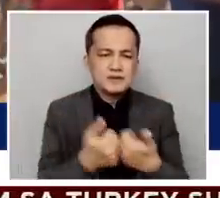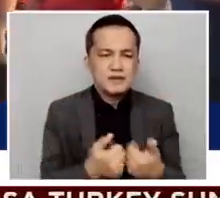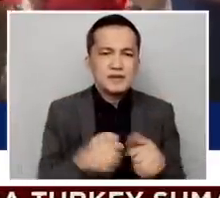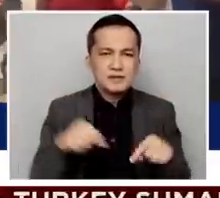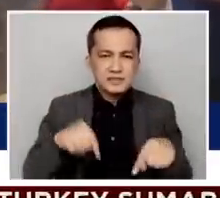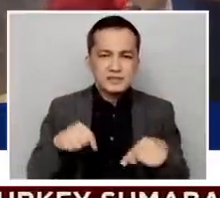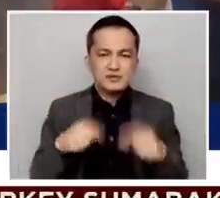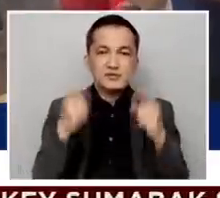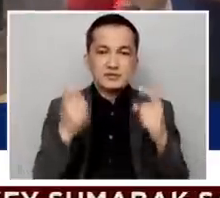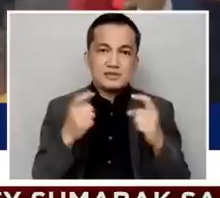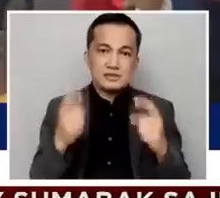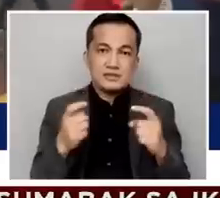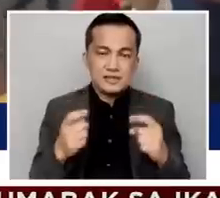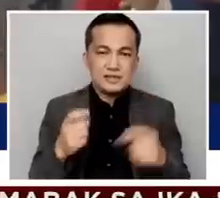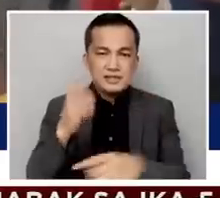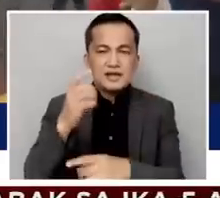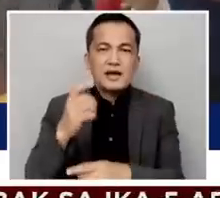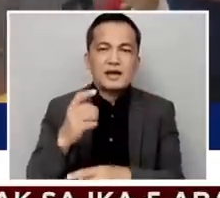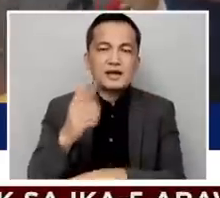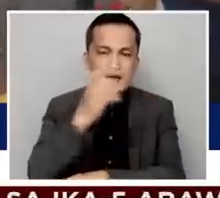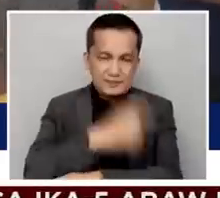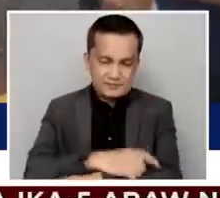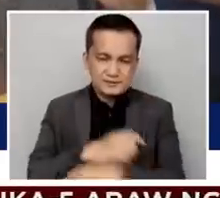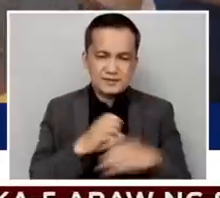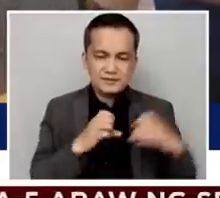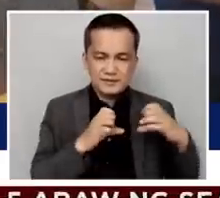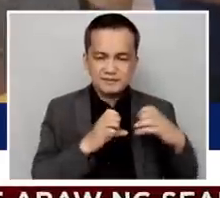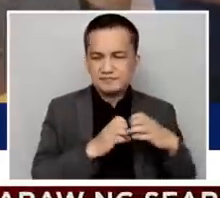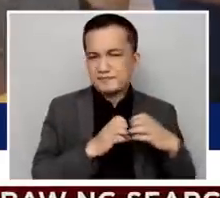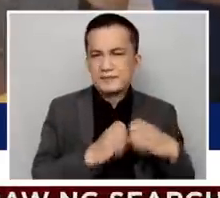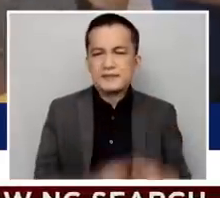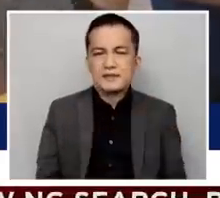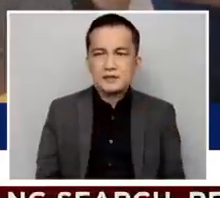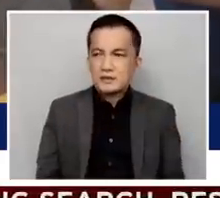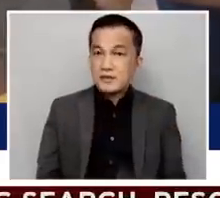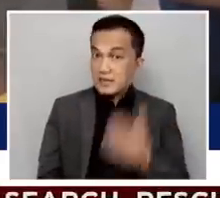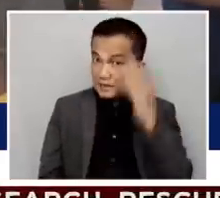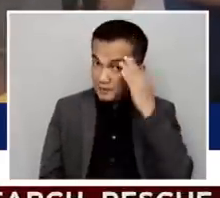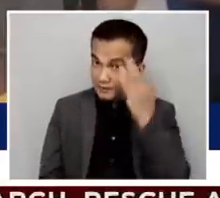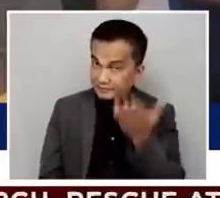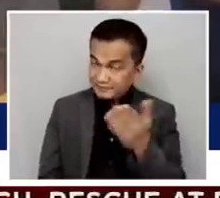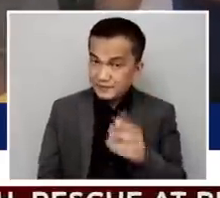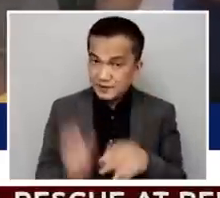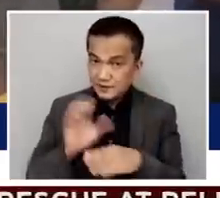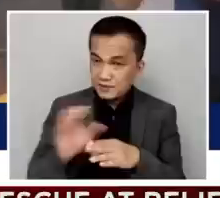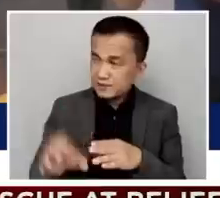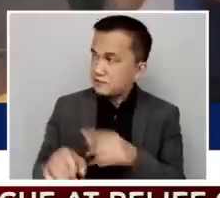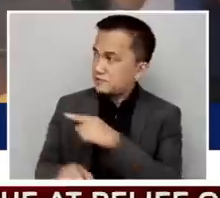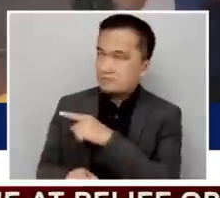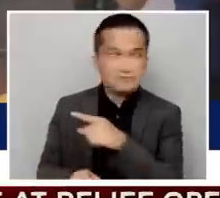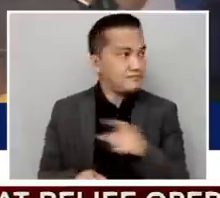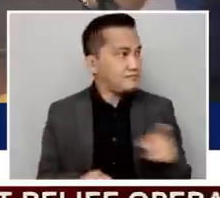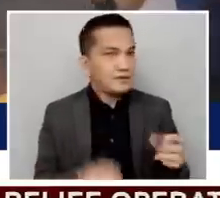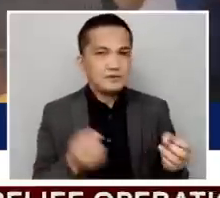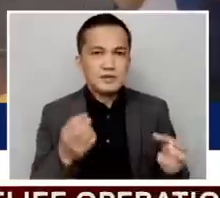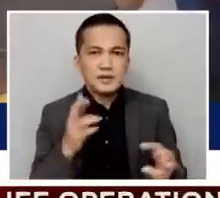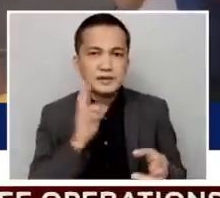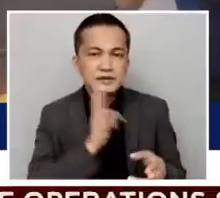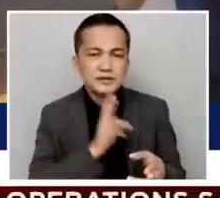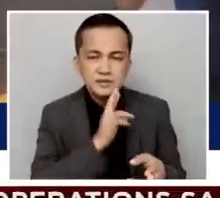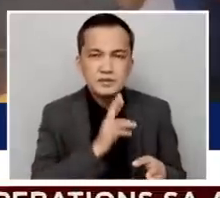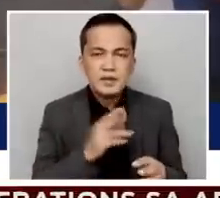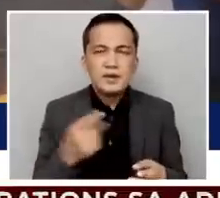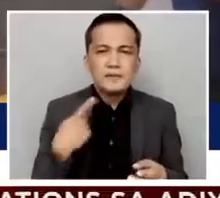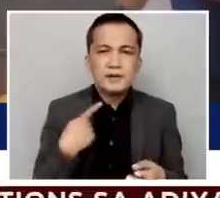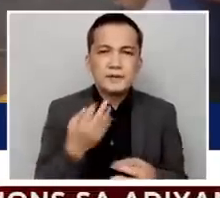ang araw ng mga puso. Alam mo kabayan, kumpleto kasi dito bukod sa napakarami mga kainan, aba, ay may libreng